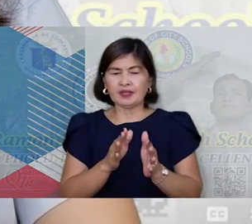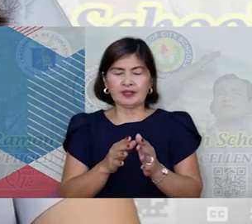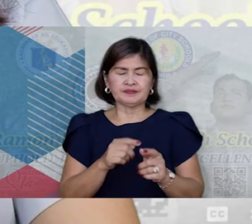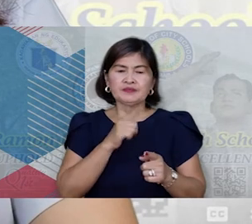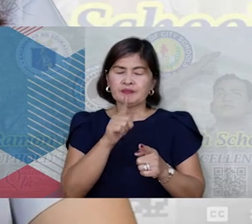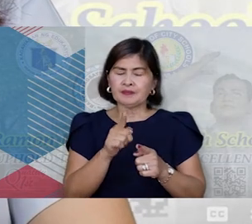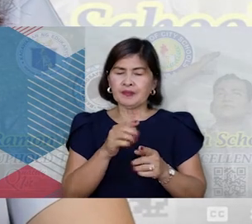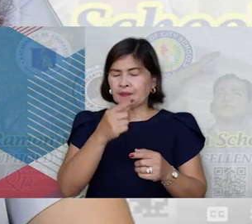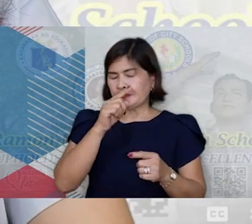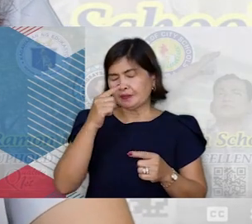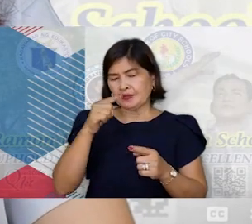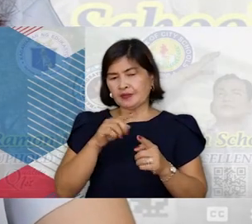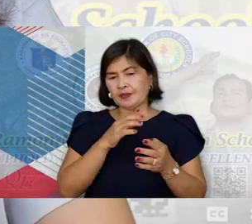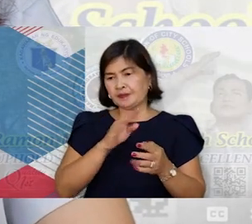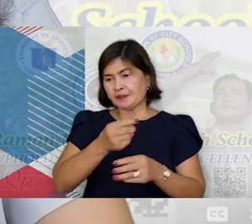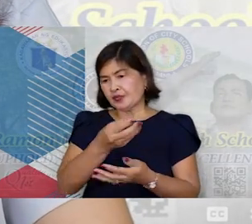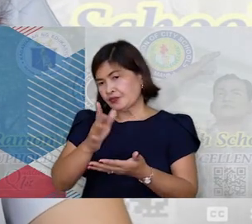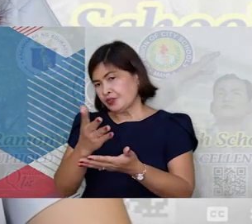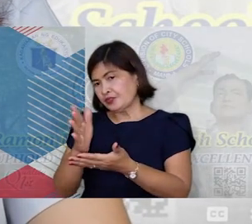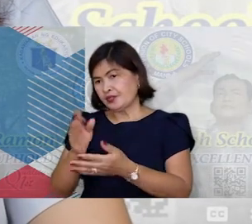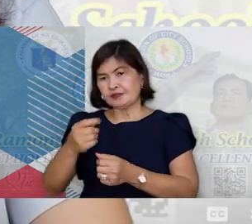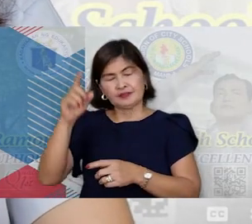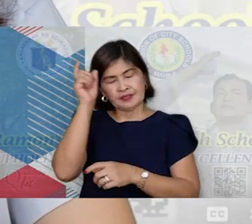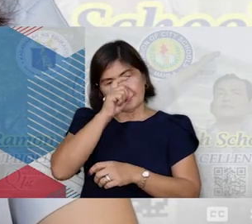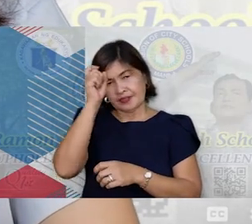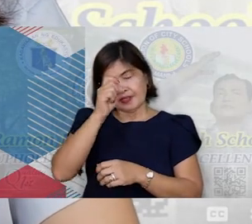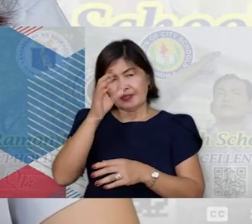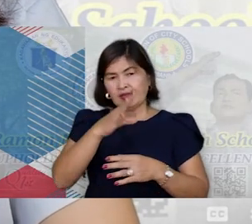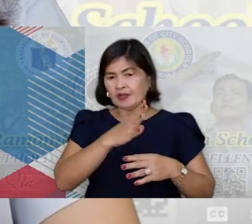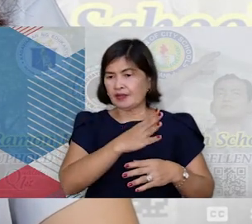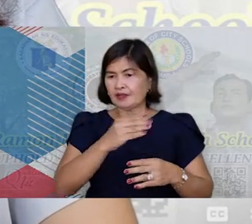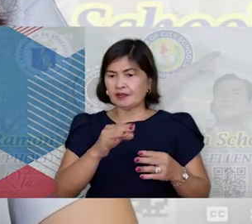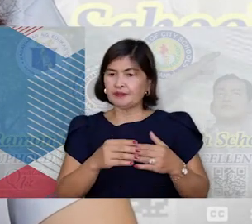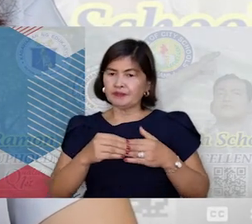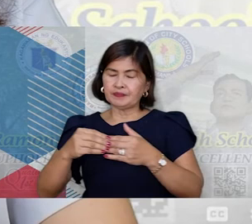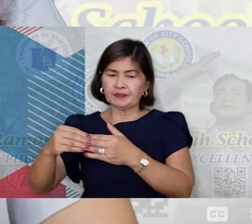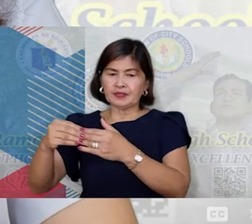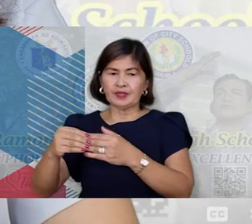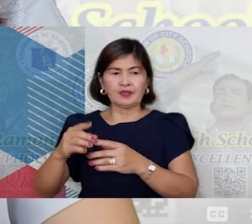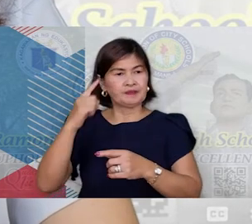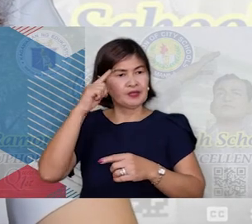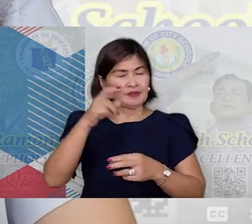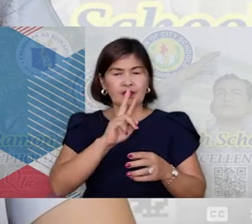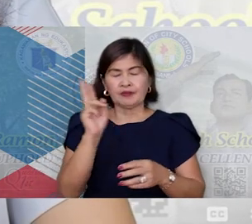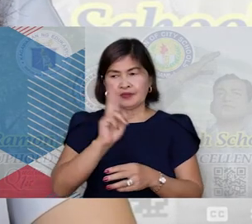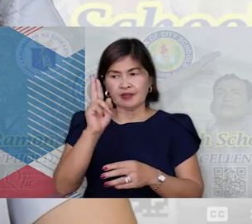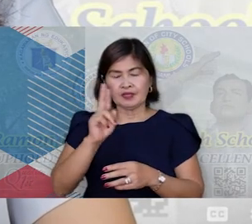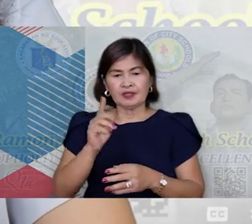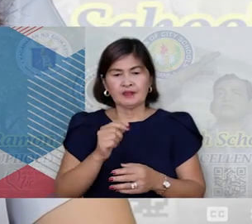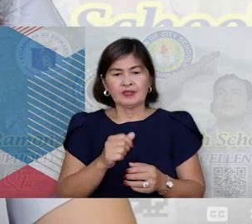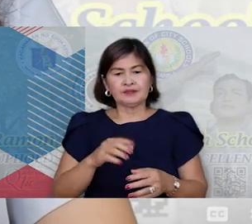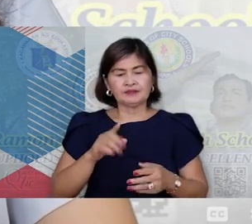pagpursige sa pagbabahagi ng kaalaman at paggabay upang maihanda tayo sa hamon ng